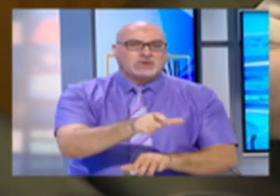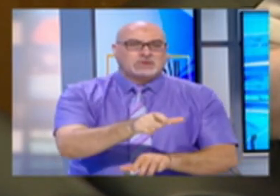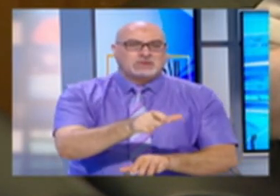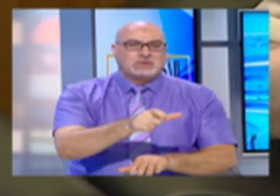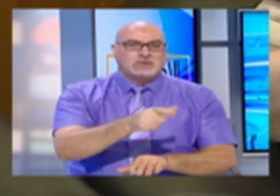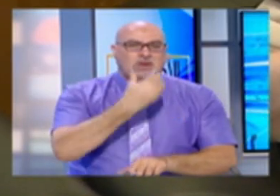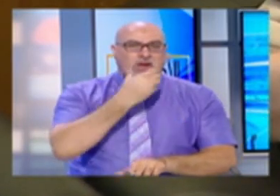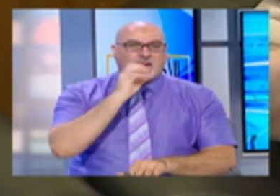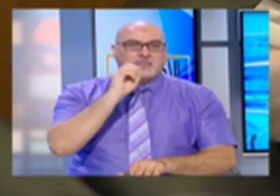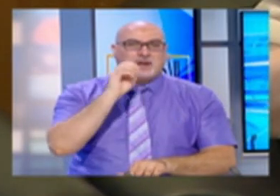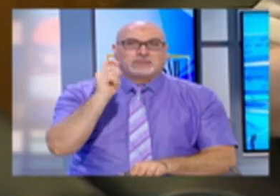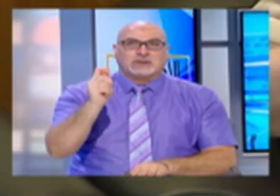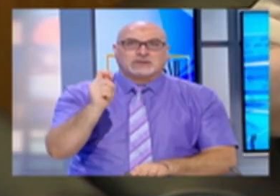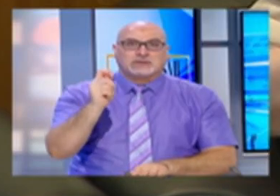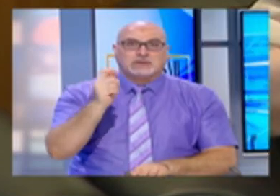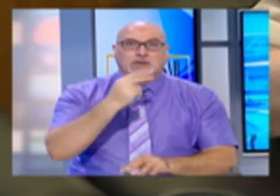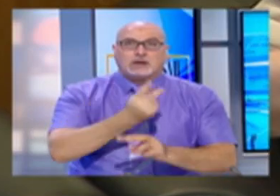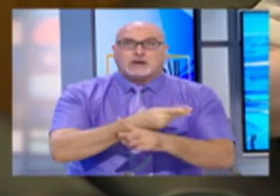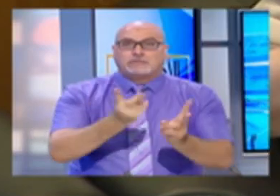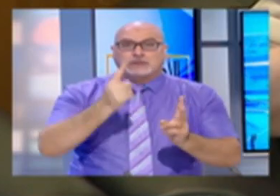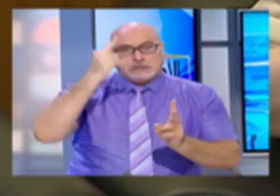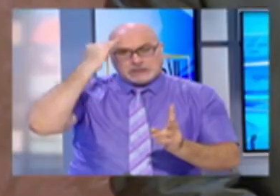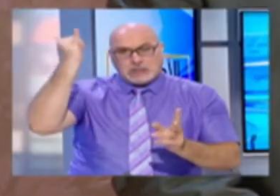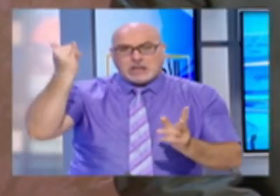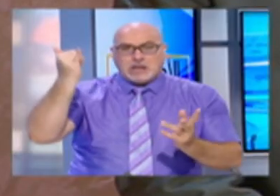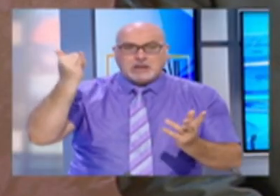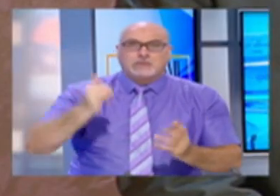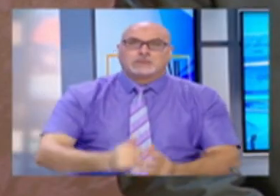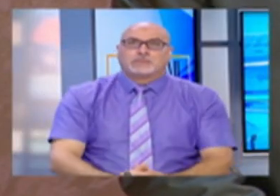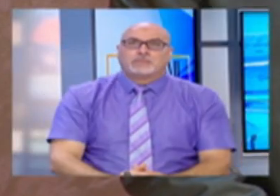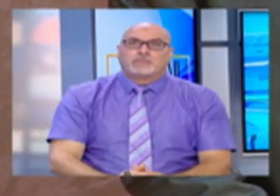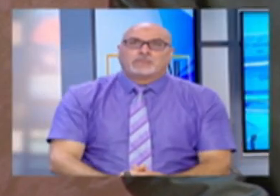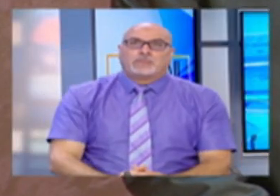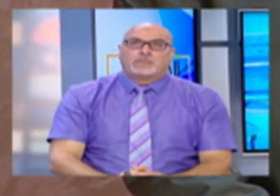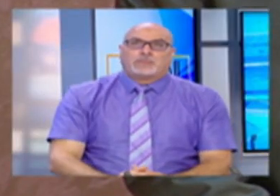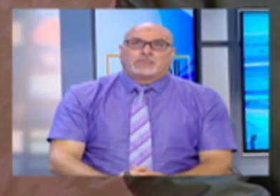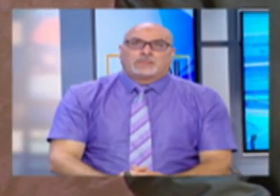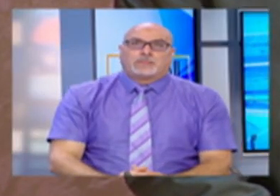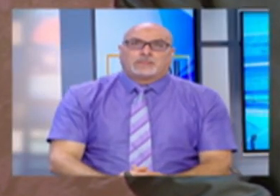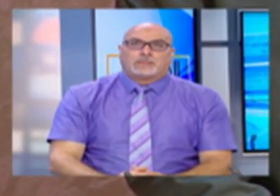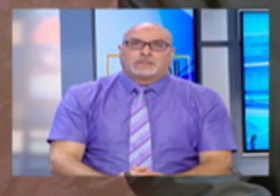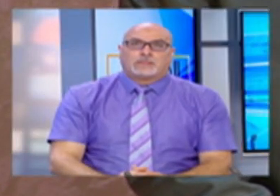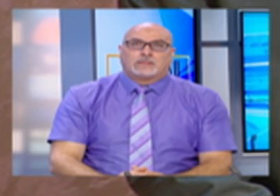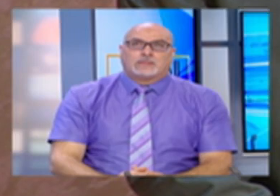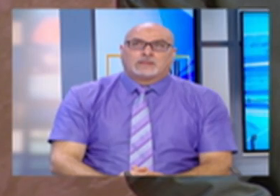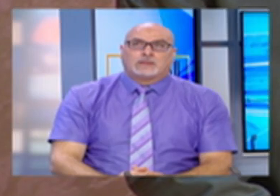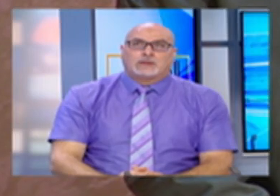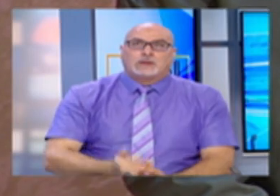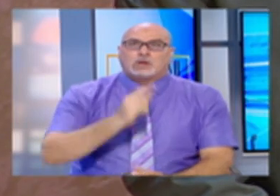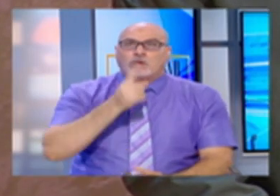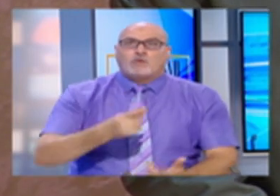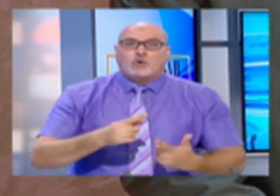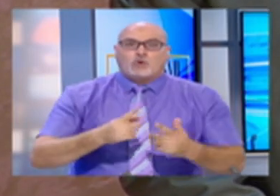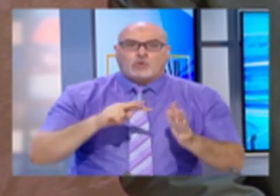من آراء وأفكار. لابد من مخطط